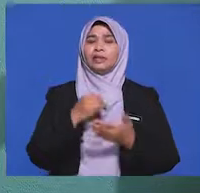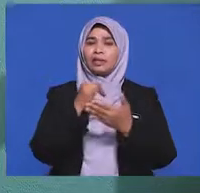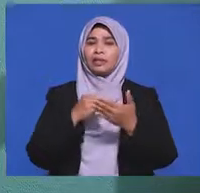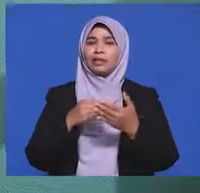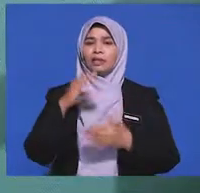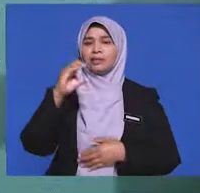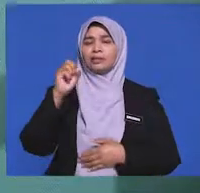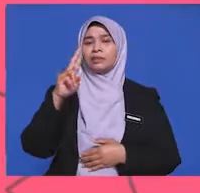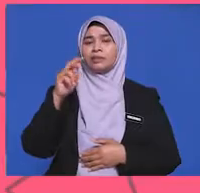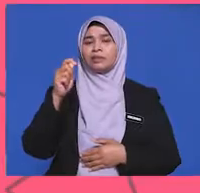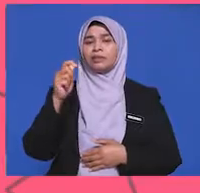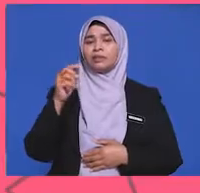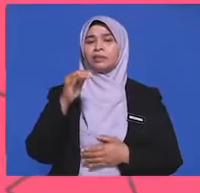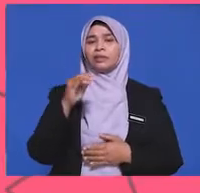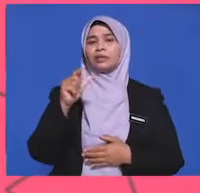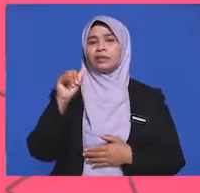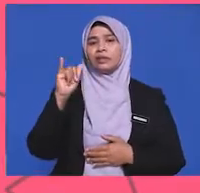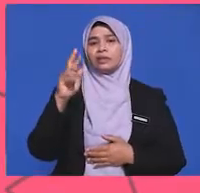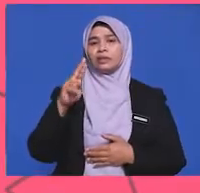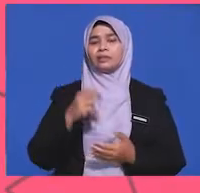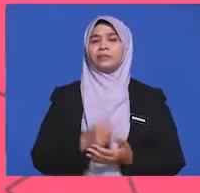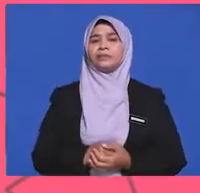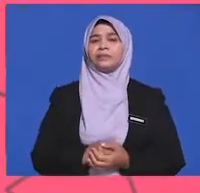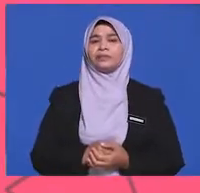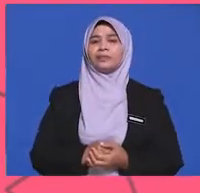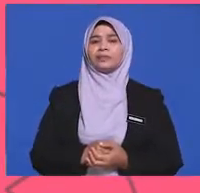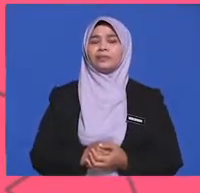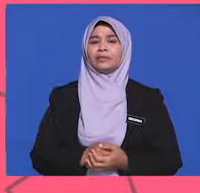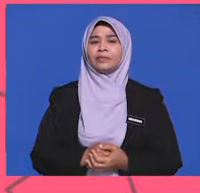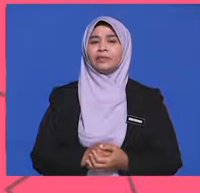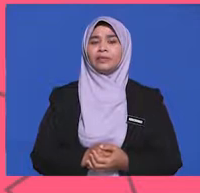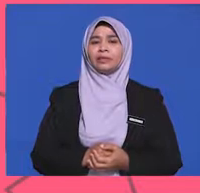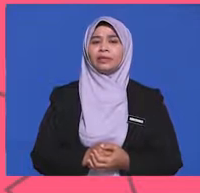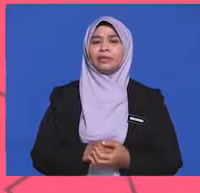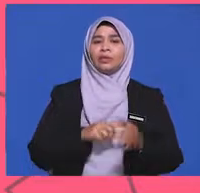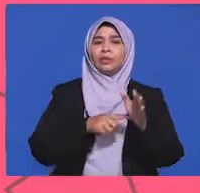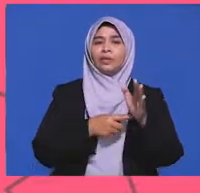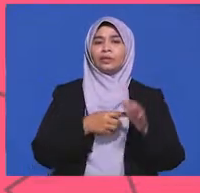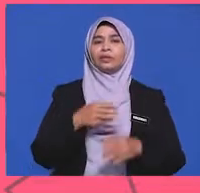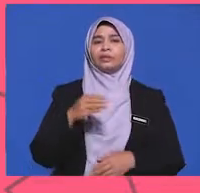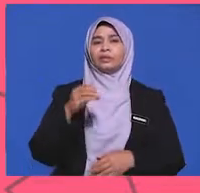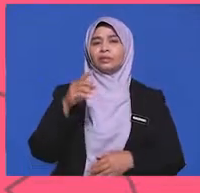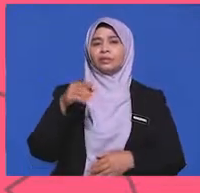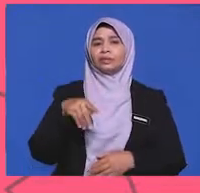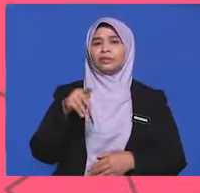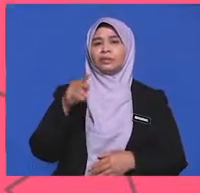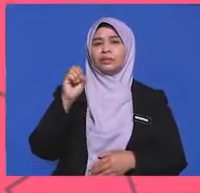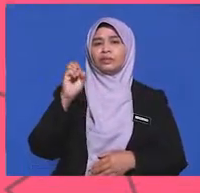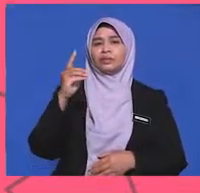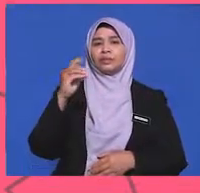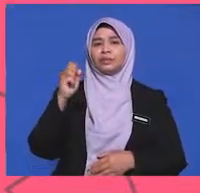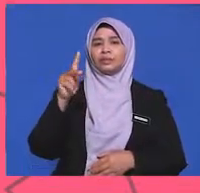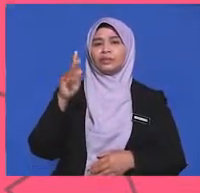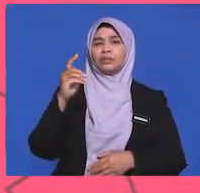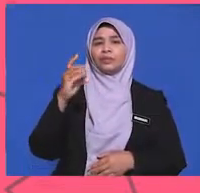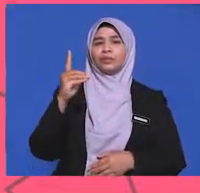ini. Kita mulakan dengan sudokod. Mula, masukkan input umur.